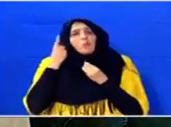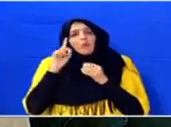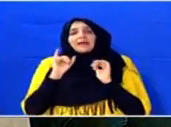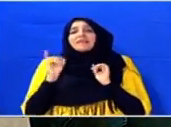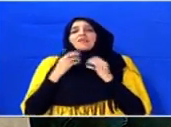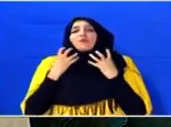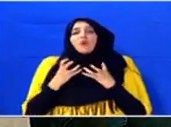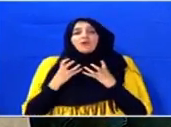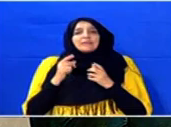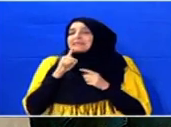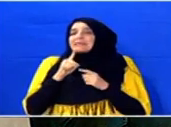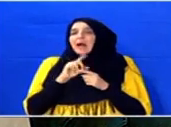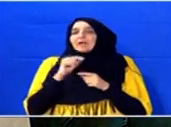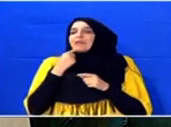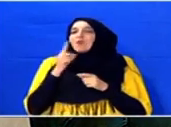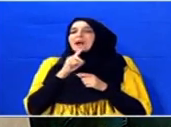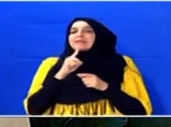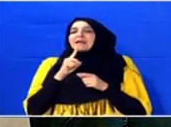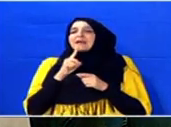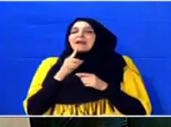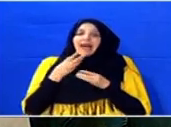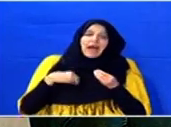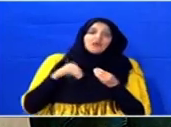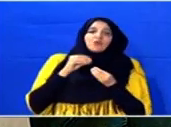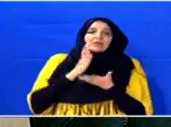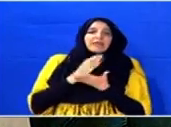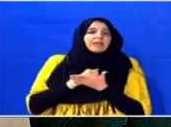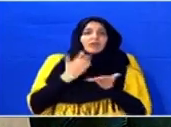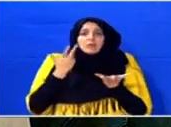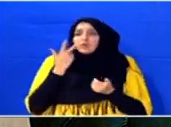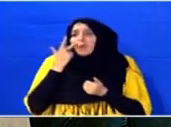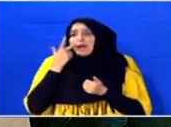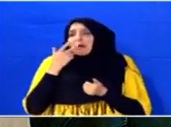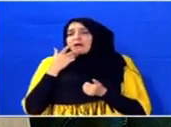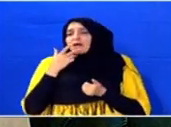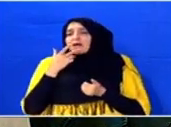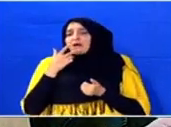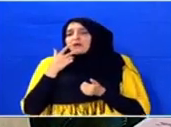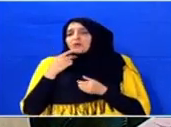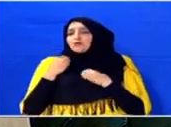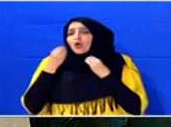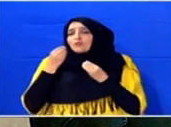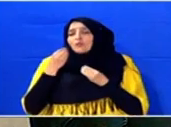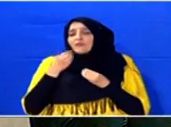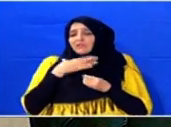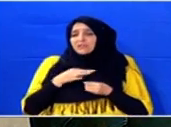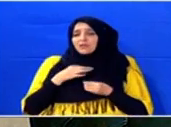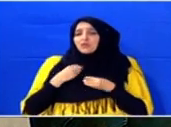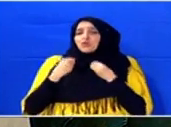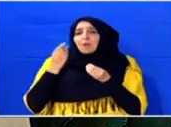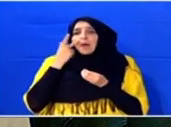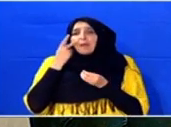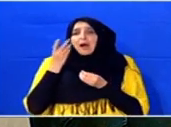وهي لا تؤثر في الميراث الشعريه عادي جزاء الله خيرا انت ومالك